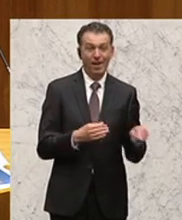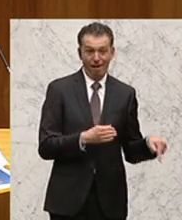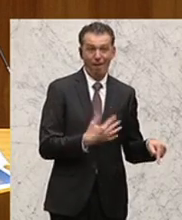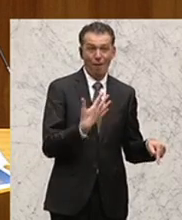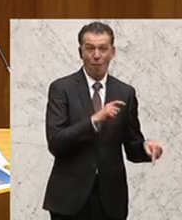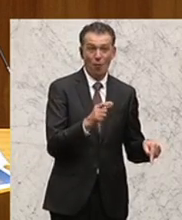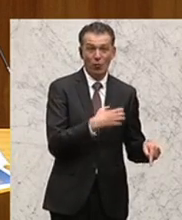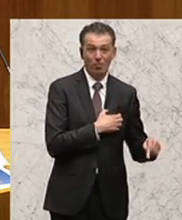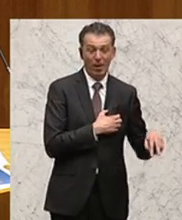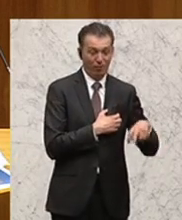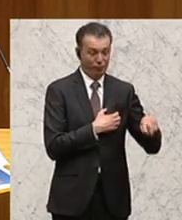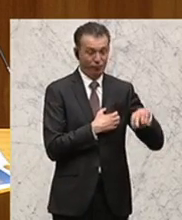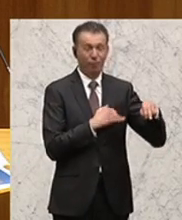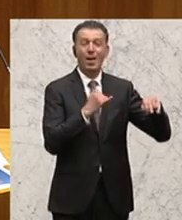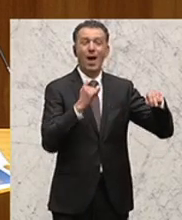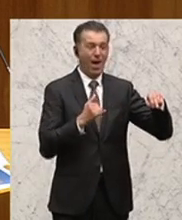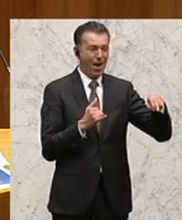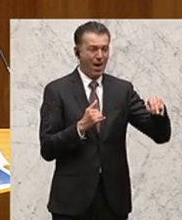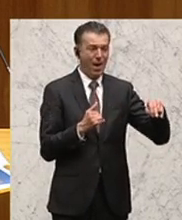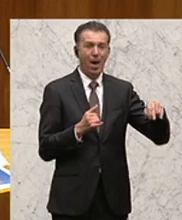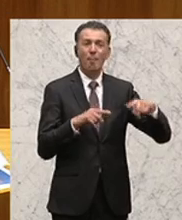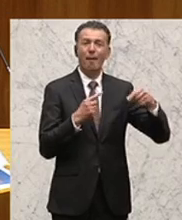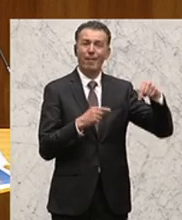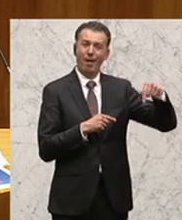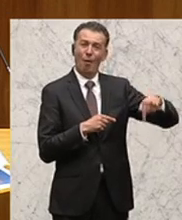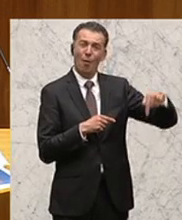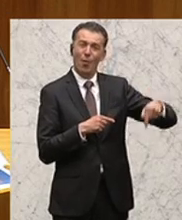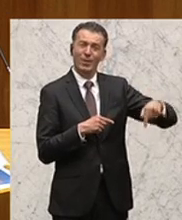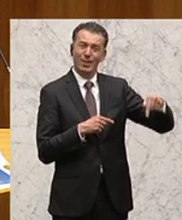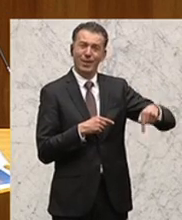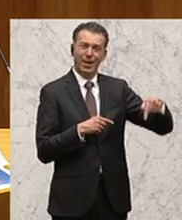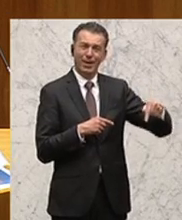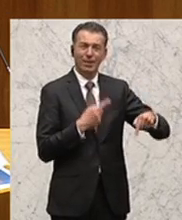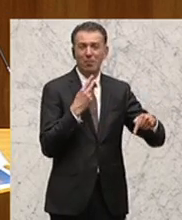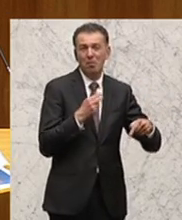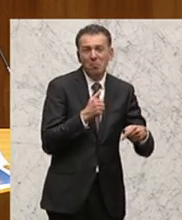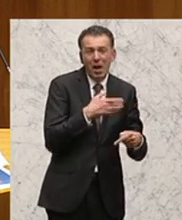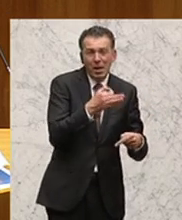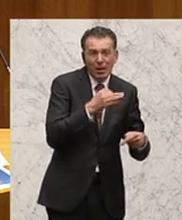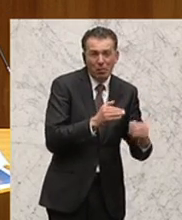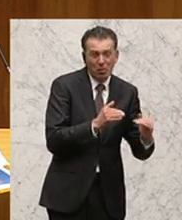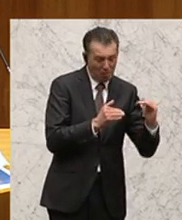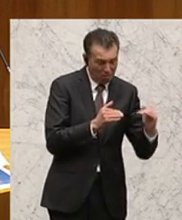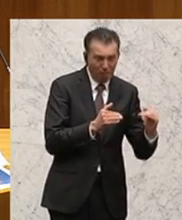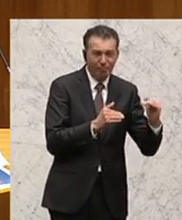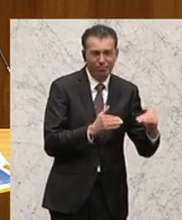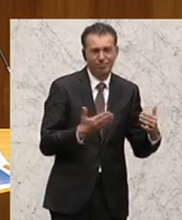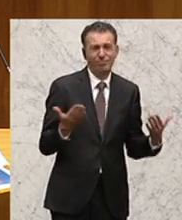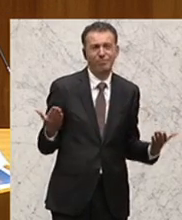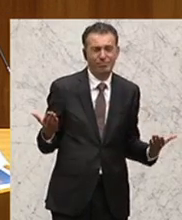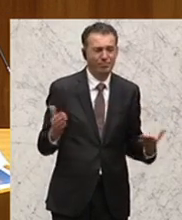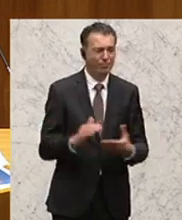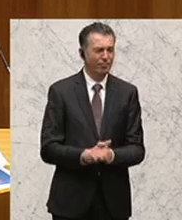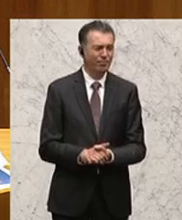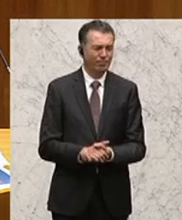ja eh. Aber wir müssen hier herunter und wir beschäftigen uns damit, ob wir da ein paar Prozent auf oder mehr oder